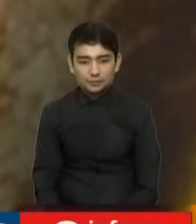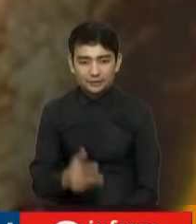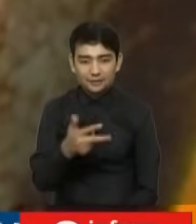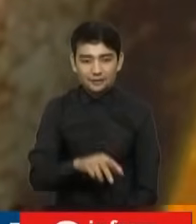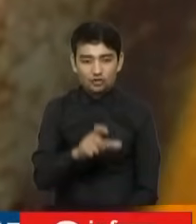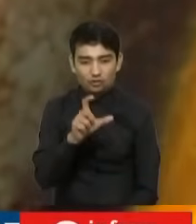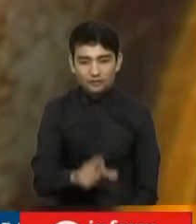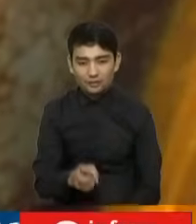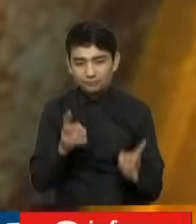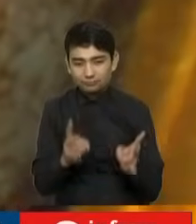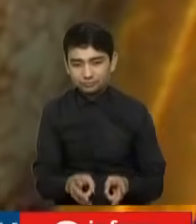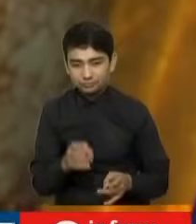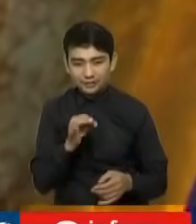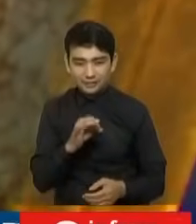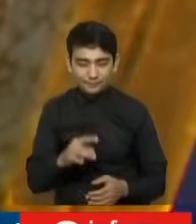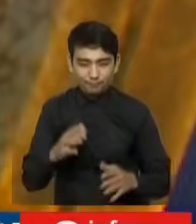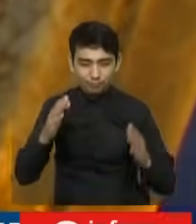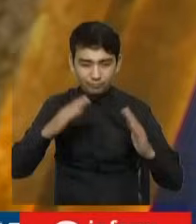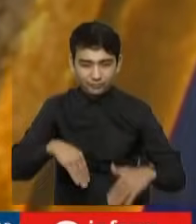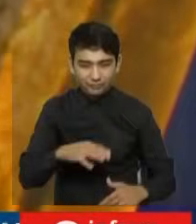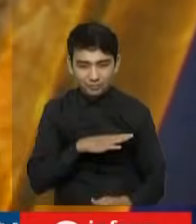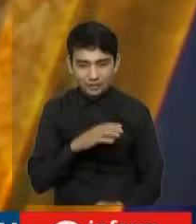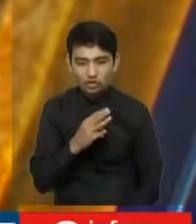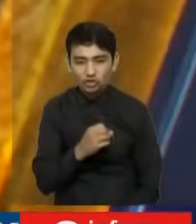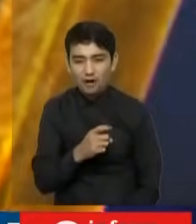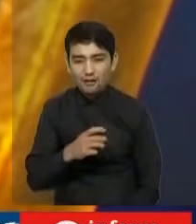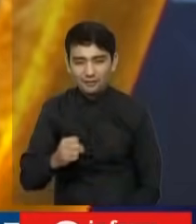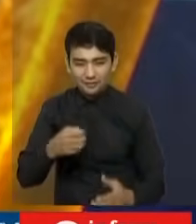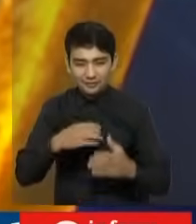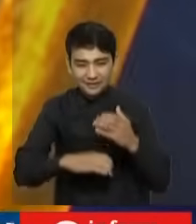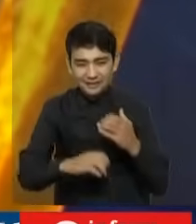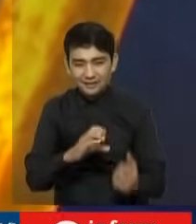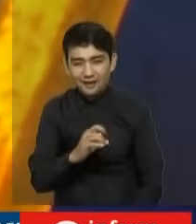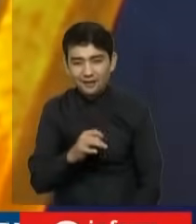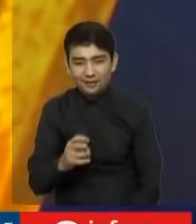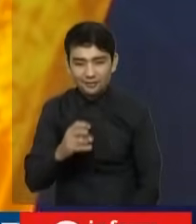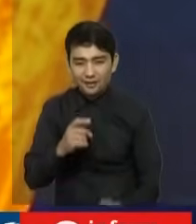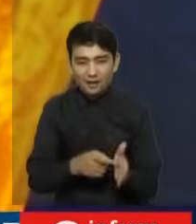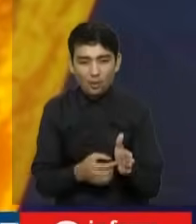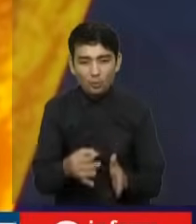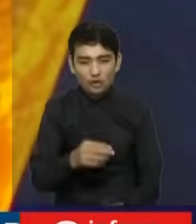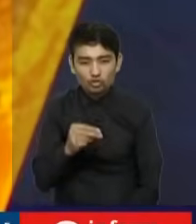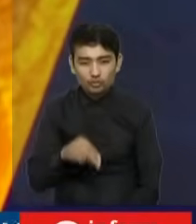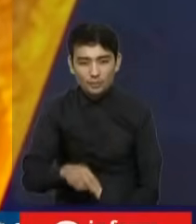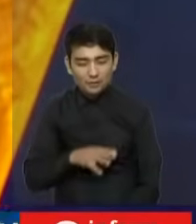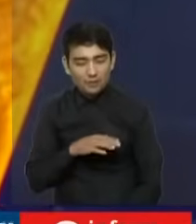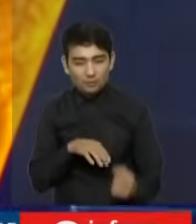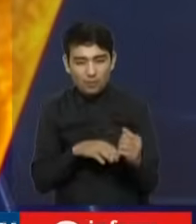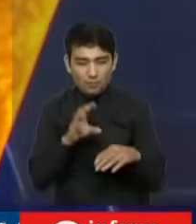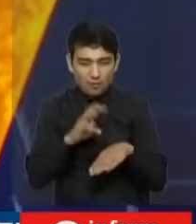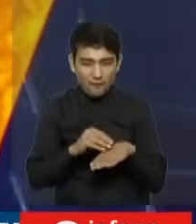человека пострадали в результате обвала горной массы на шахте «Саранская» в Карагандинской области. ЧП произошло поздно